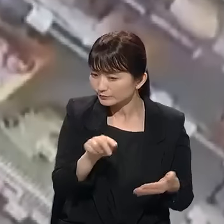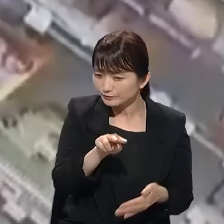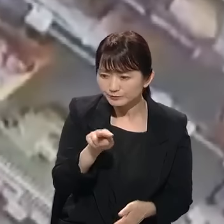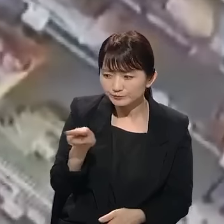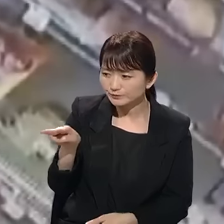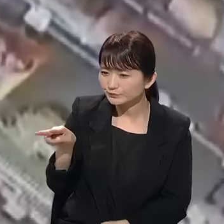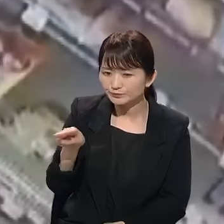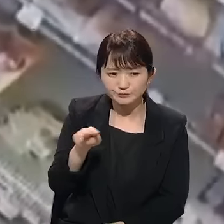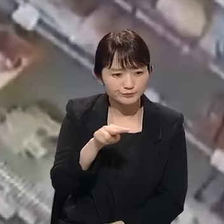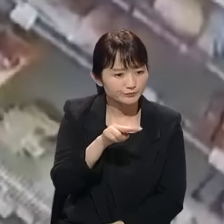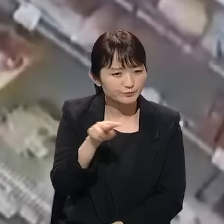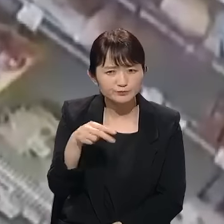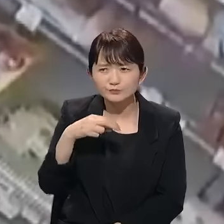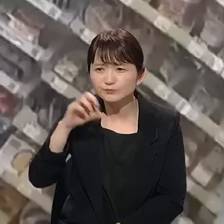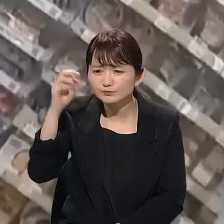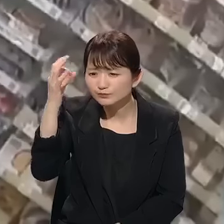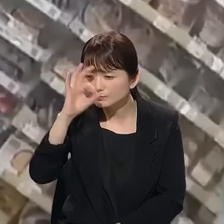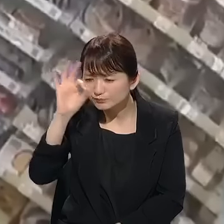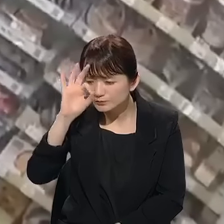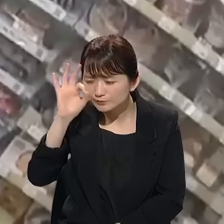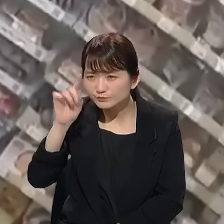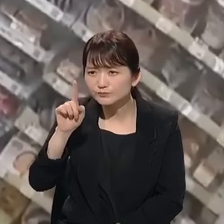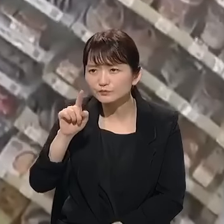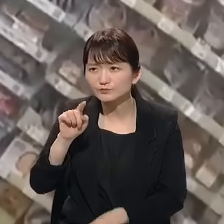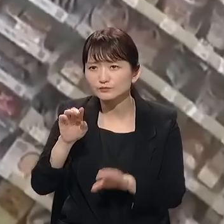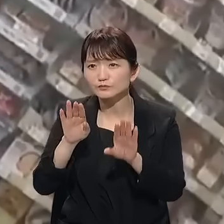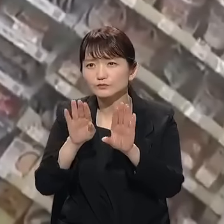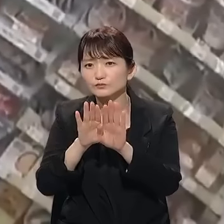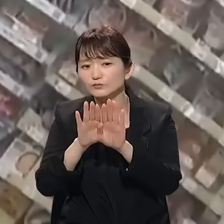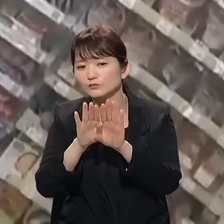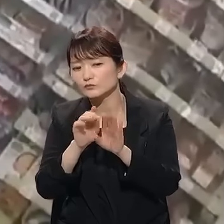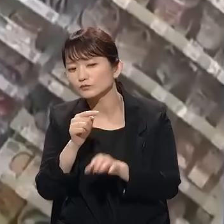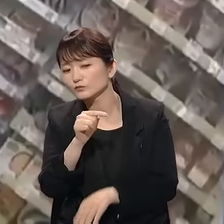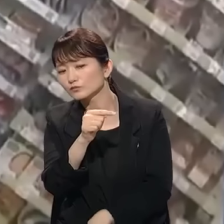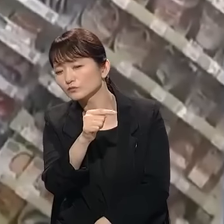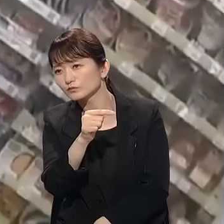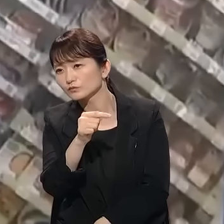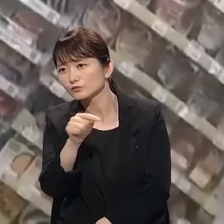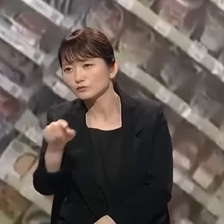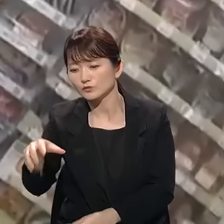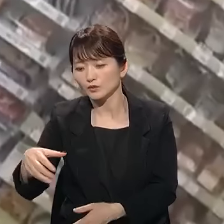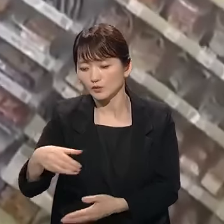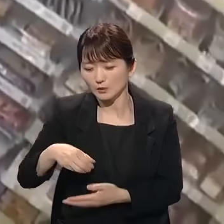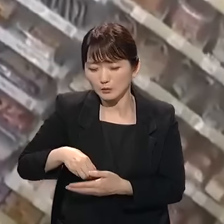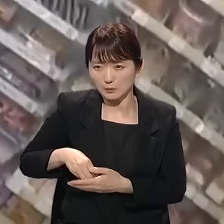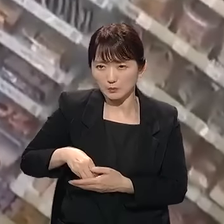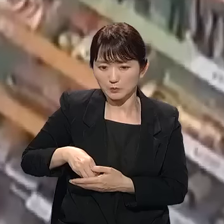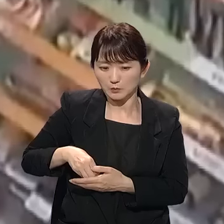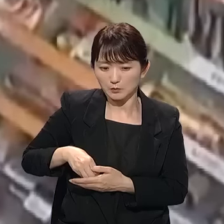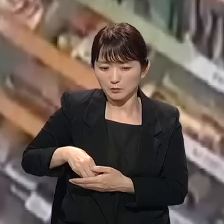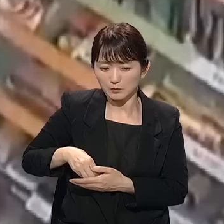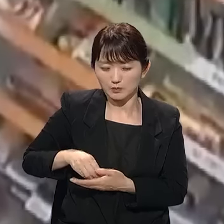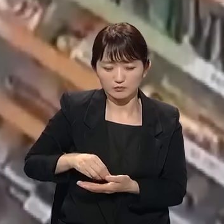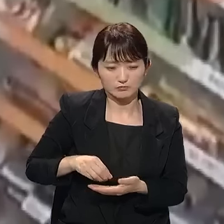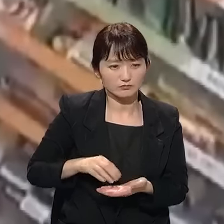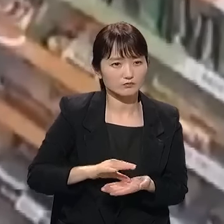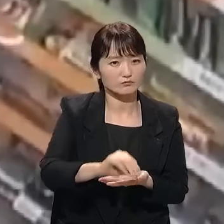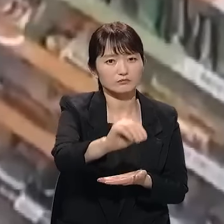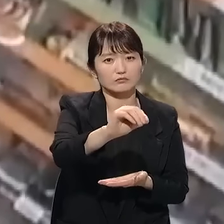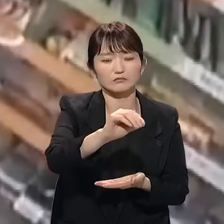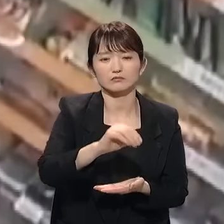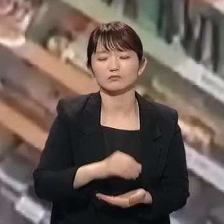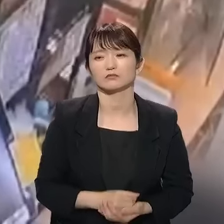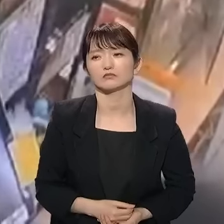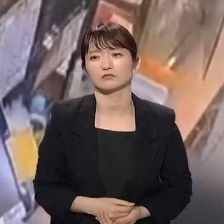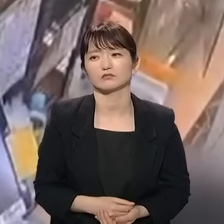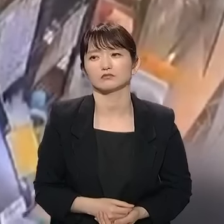뭘 찾으시나요? 자, 그런데 이 남성 문쪽을 확 보더니 뭘 쏙 챙겨들고 계산을 계산하고 가셔야지 그냥 쑥 갑니다.